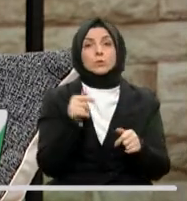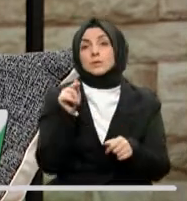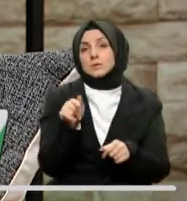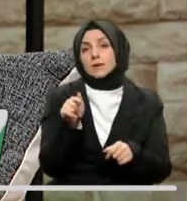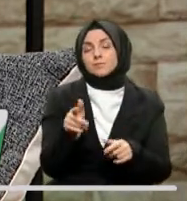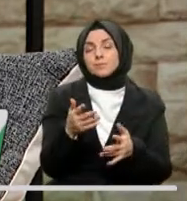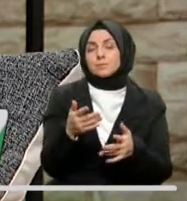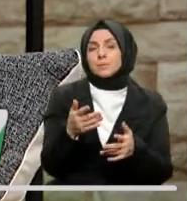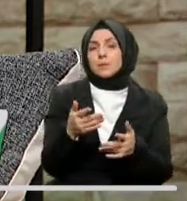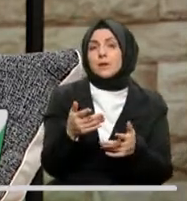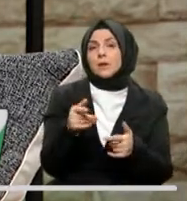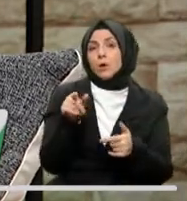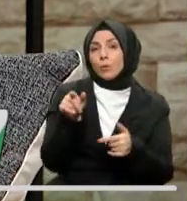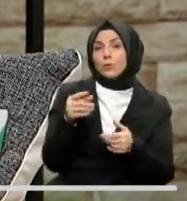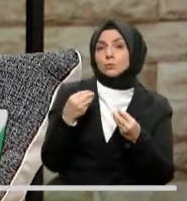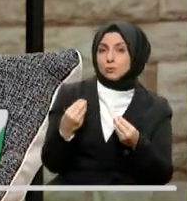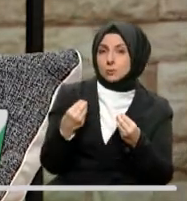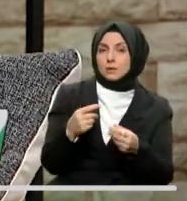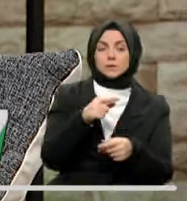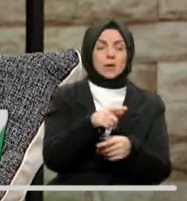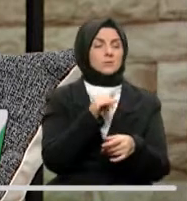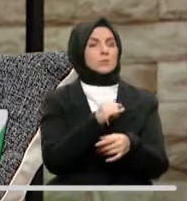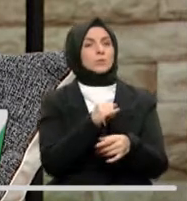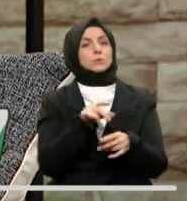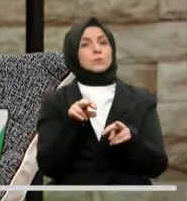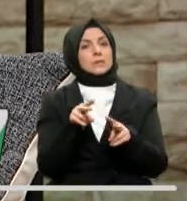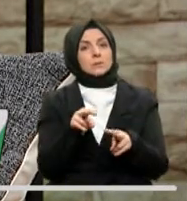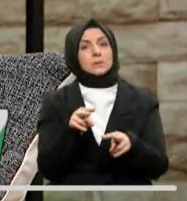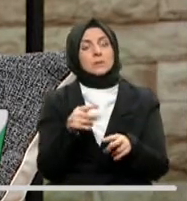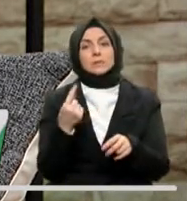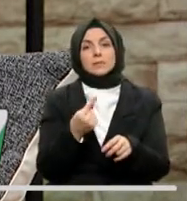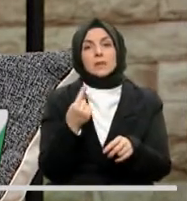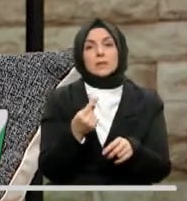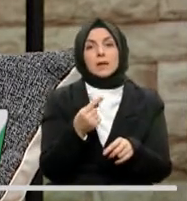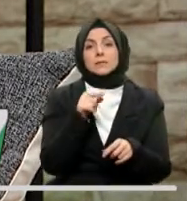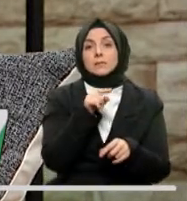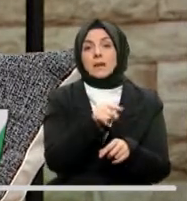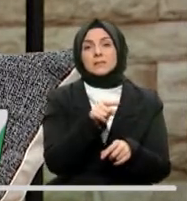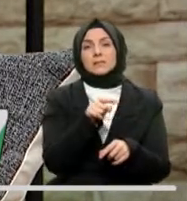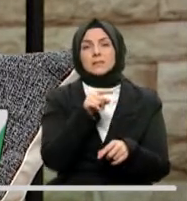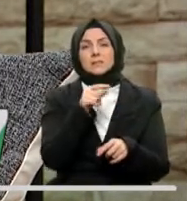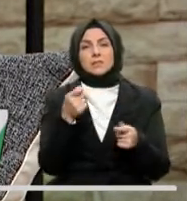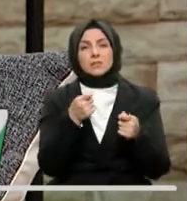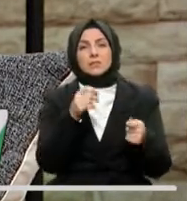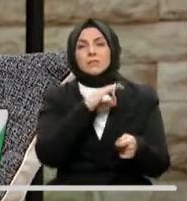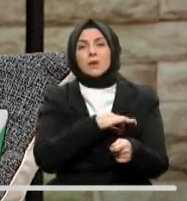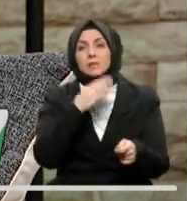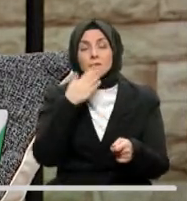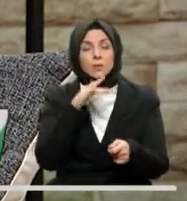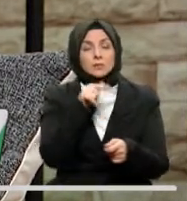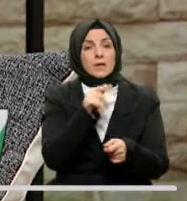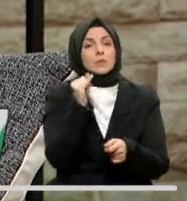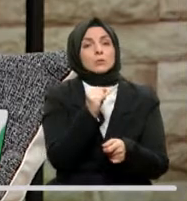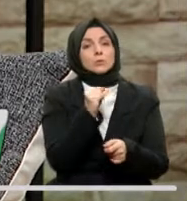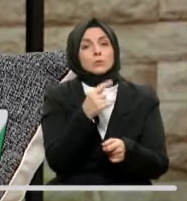zorlayan bir çocuksun gibi yüklediğimiz Bazı işte Sen aslında işe yaramazsın sen aslında iyi birisin algılarıyla